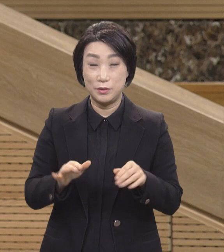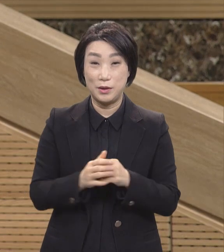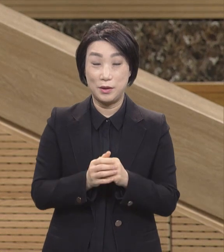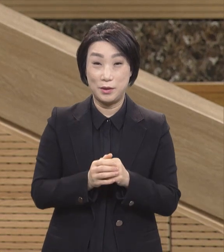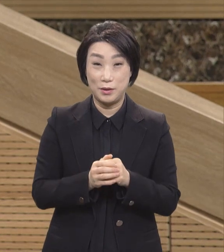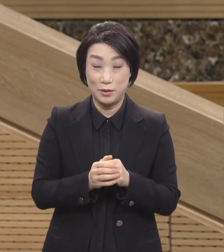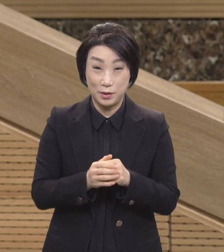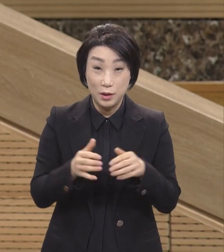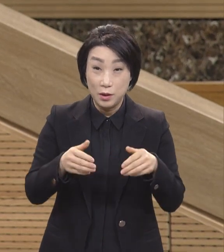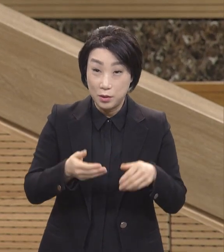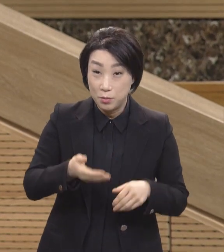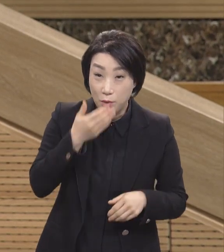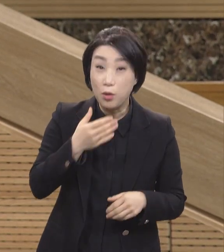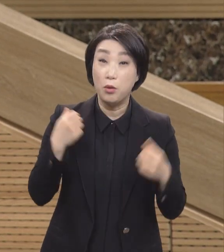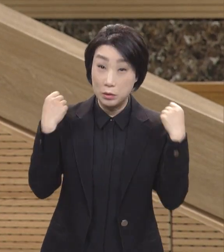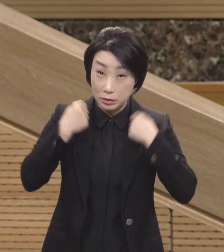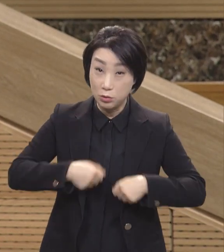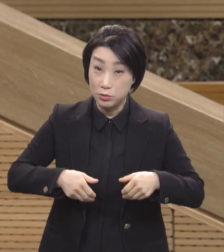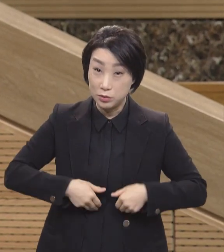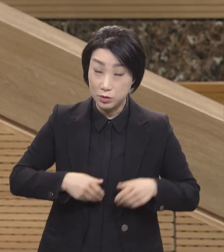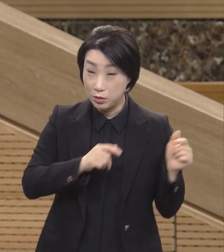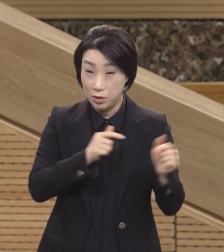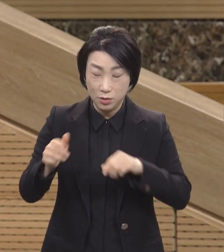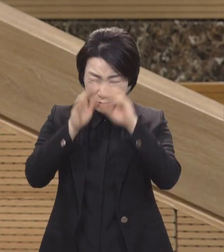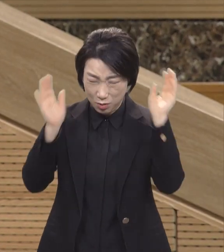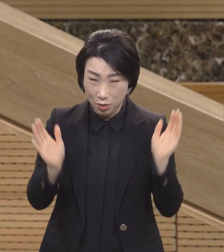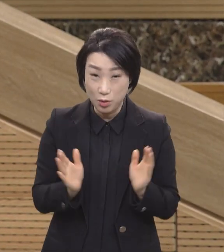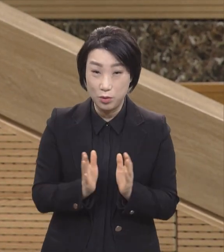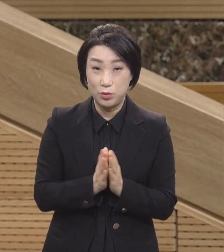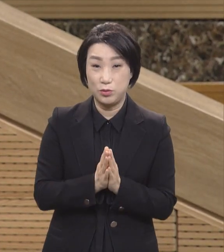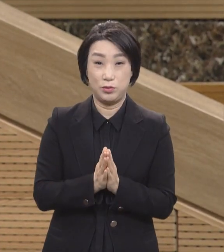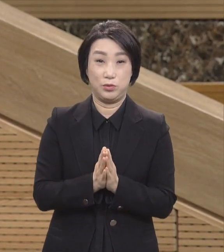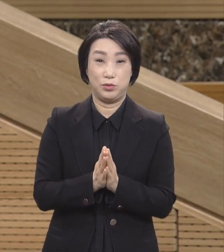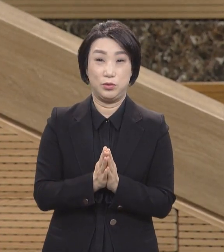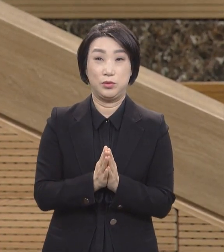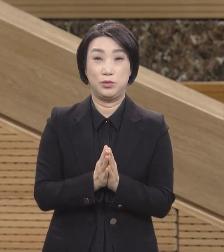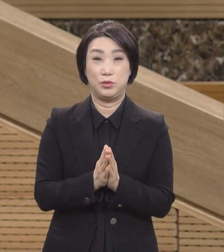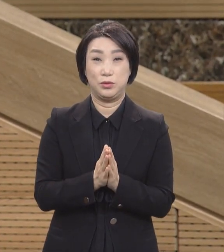자기들이 먹고 입고 쓸 것들이 다